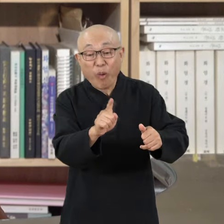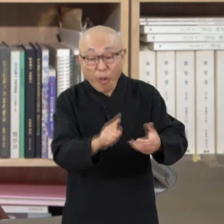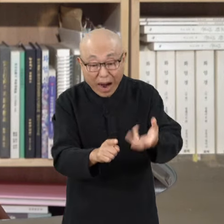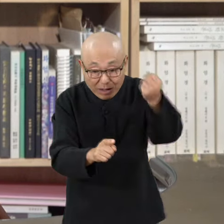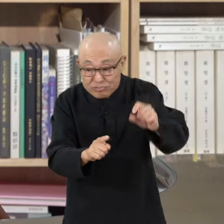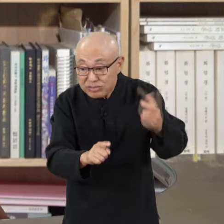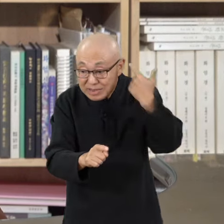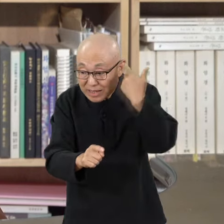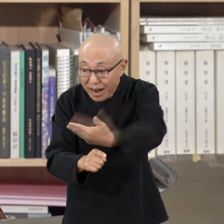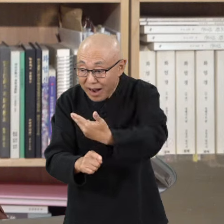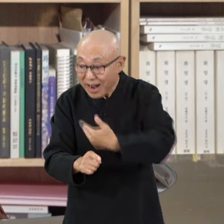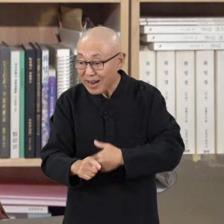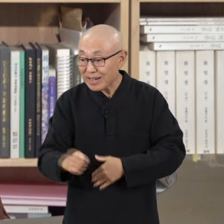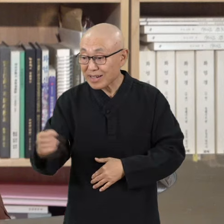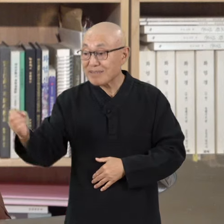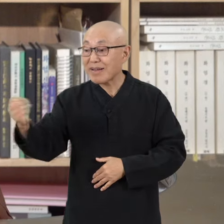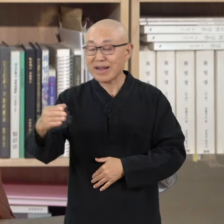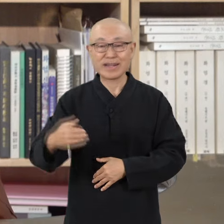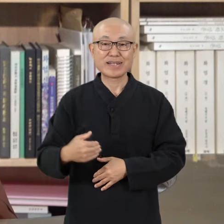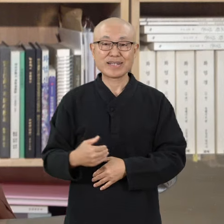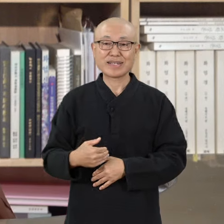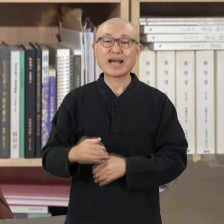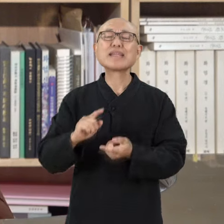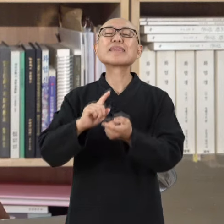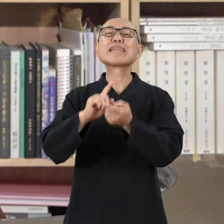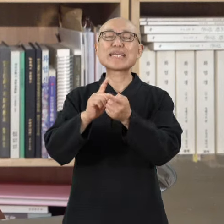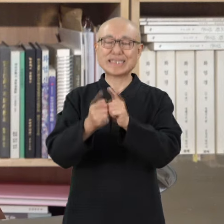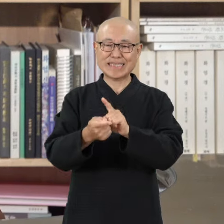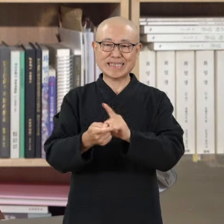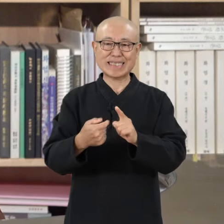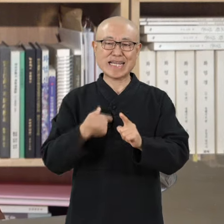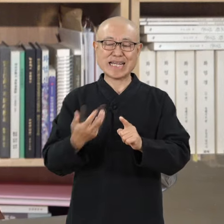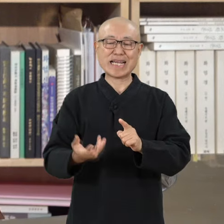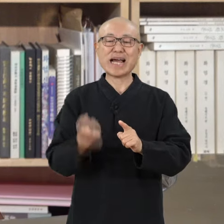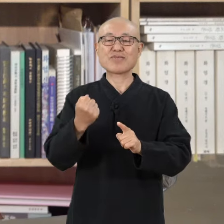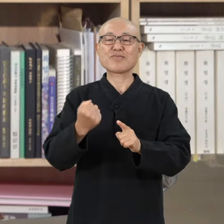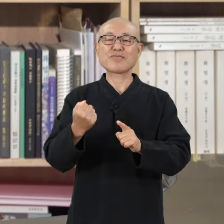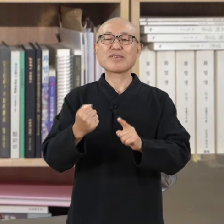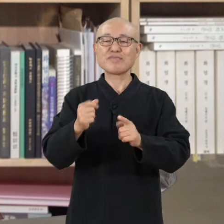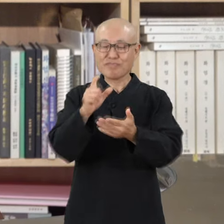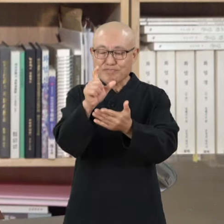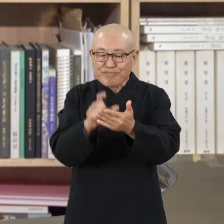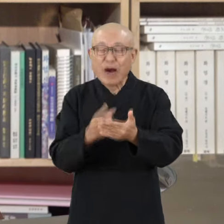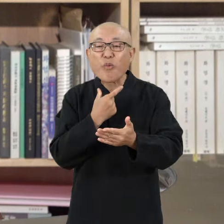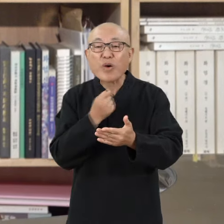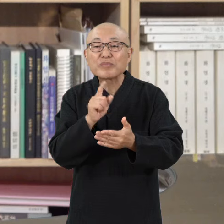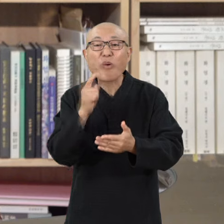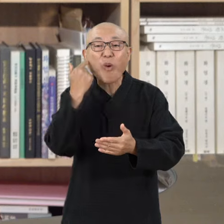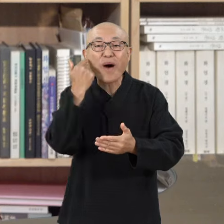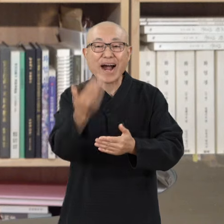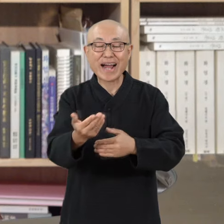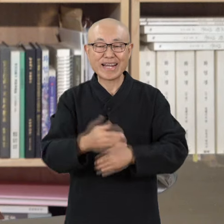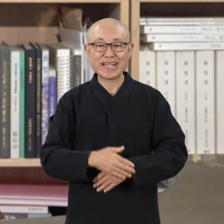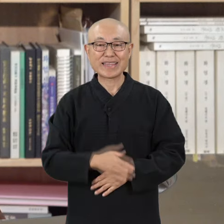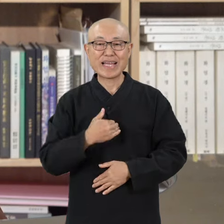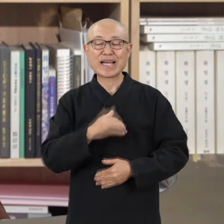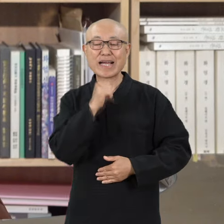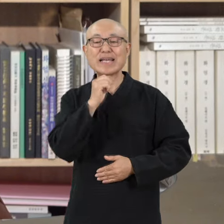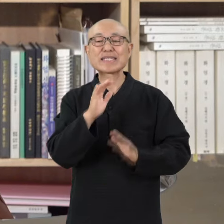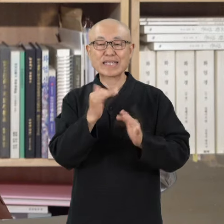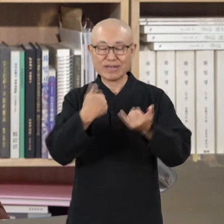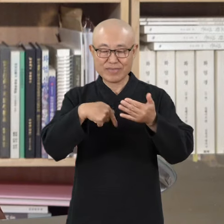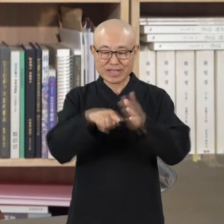있느냐 네 저는 그 대신 제가 갖고 있는 걸 말씀드리면은 저는 가난한